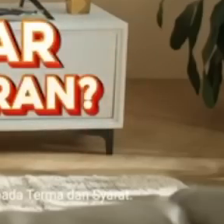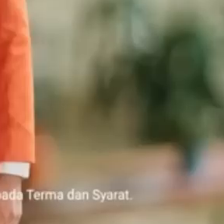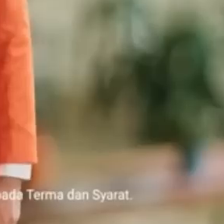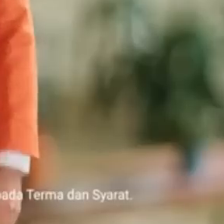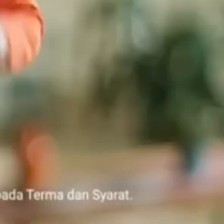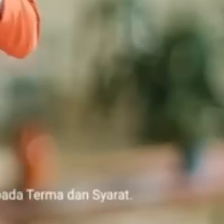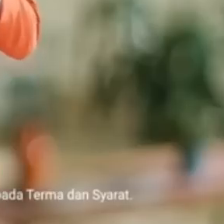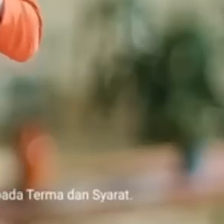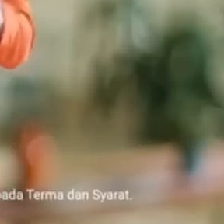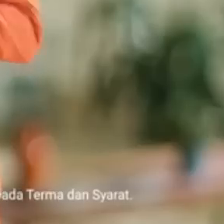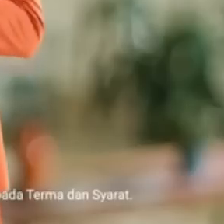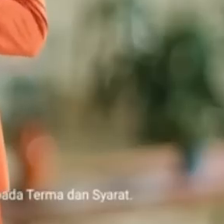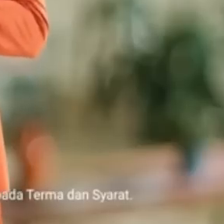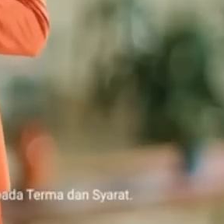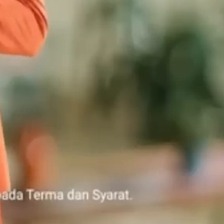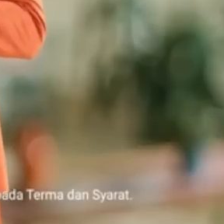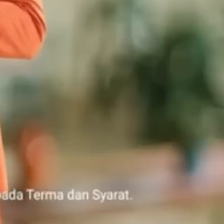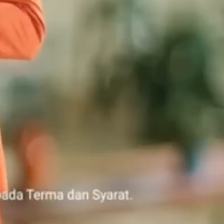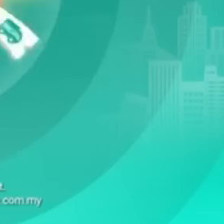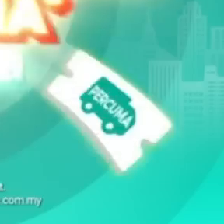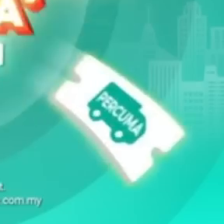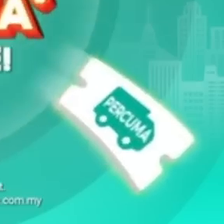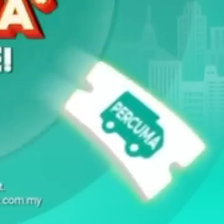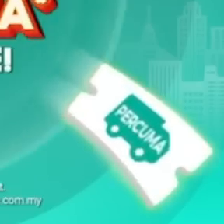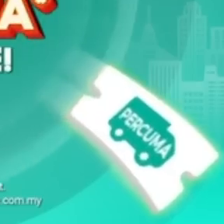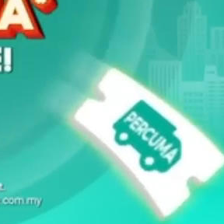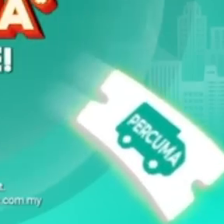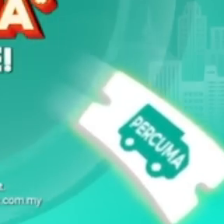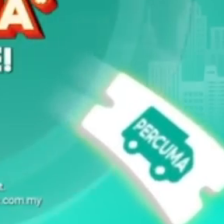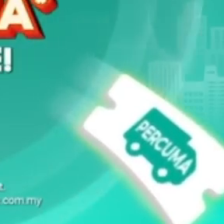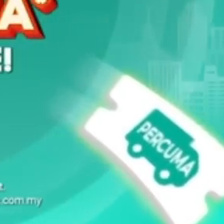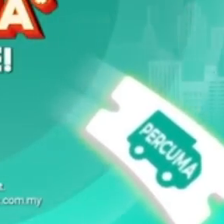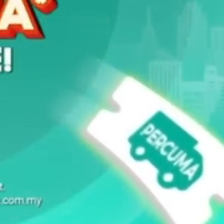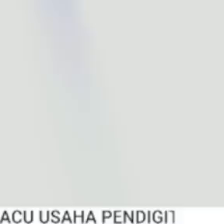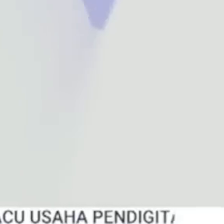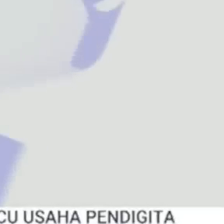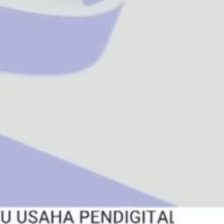Kenapa bayar kalau dapat penghantaran percuma di Shopee? Beli sekarang di